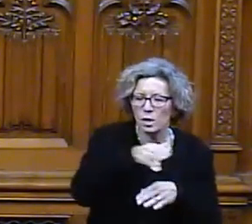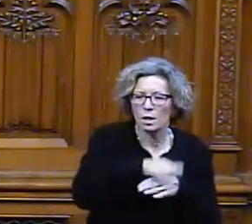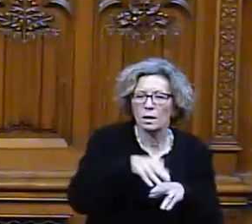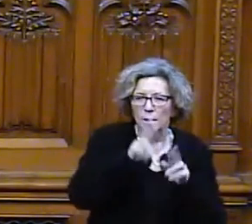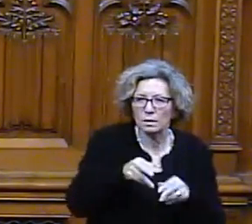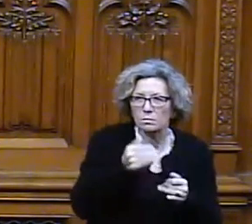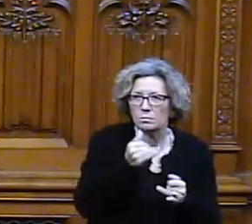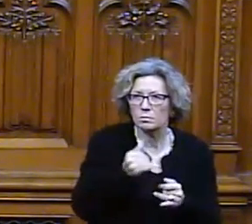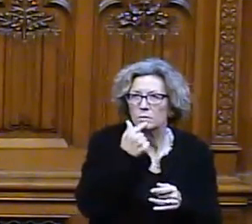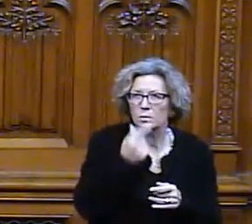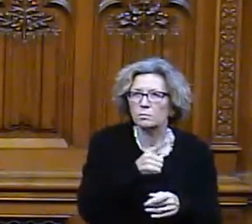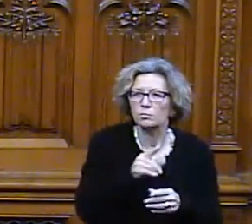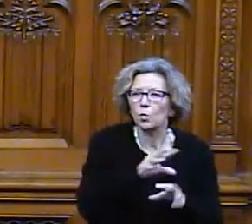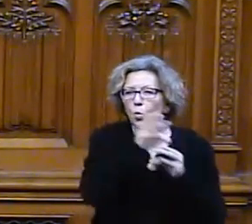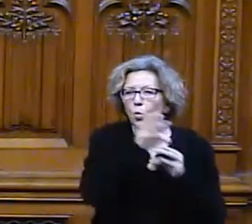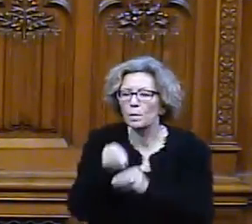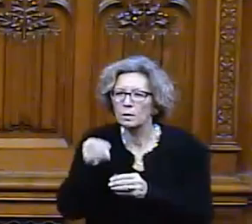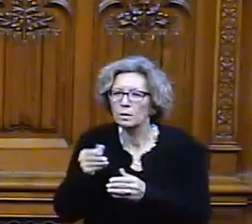sich im Rahmen